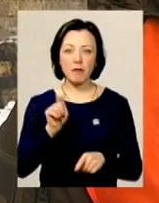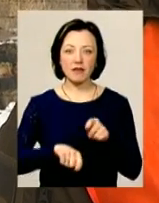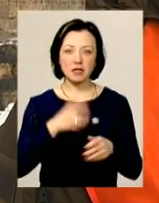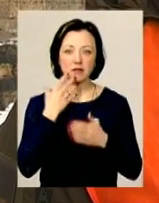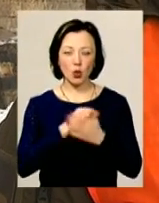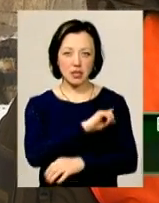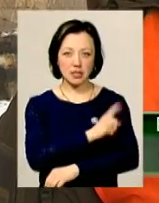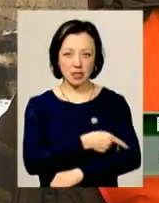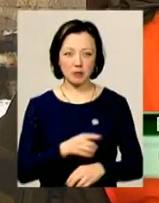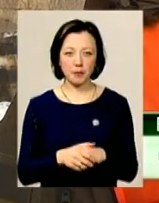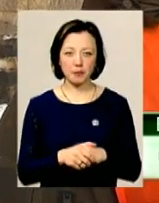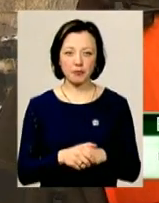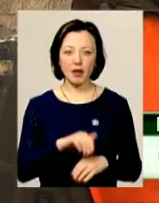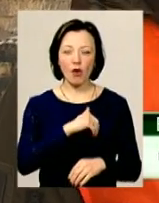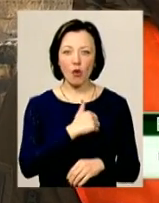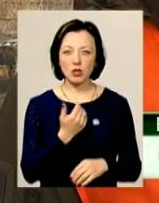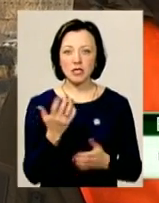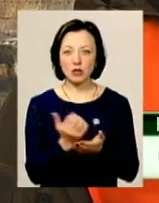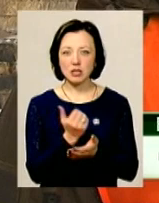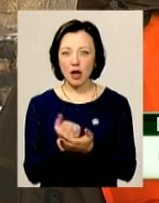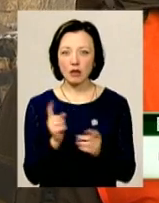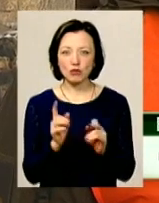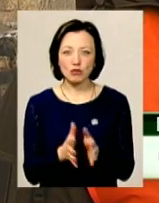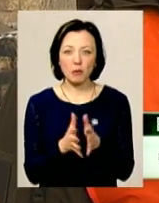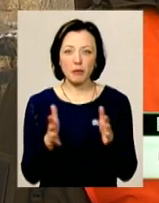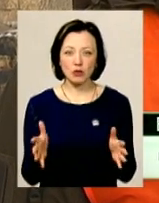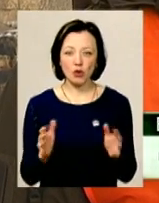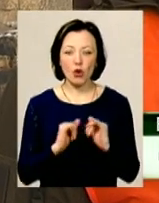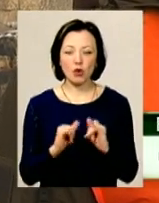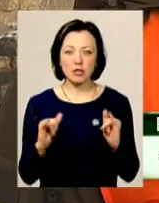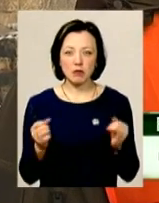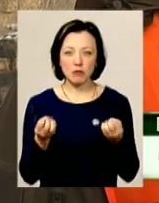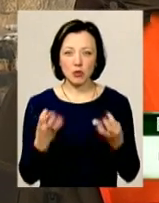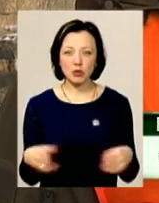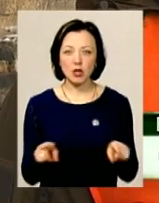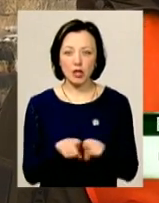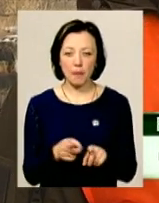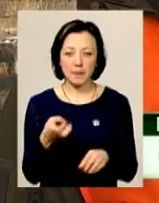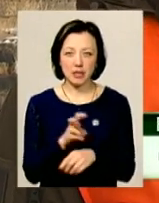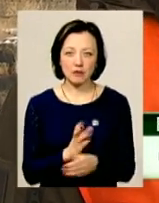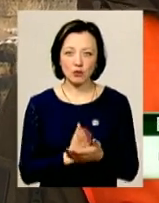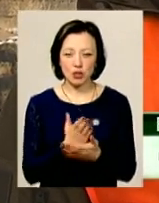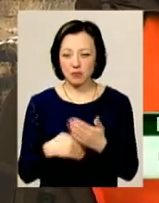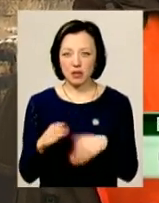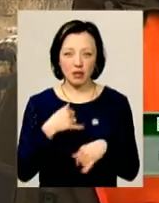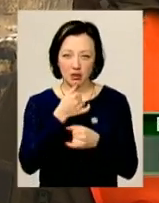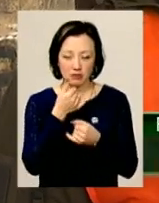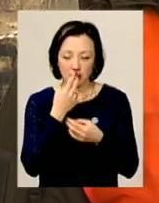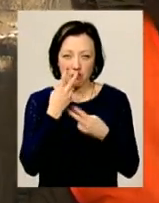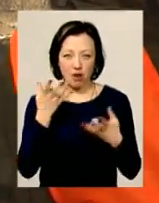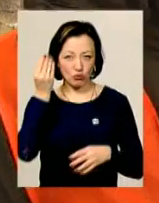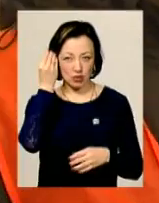Хочеться досягати чогось більшого, рости, просто так прийти, відслужити і піти. Я не бачу